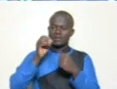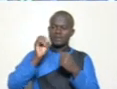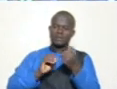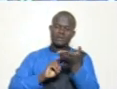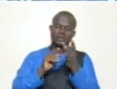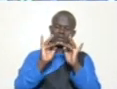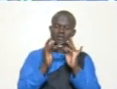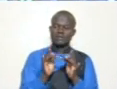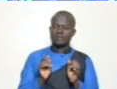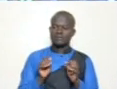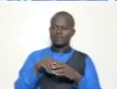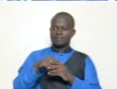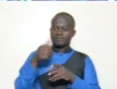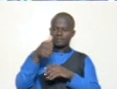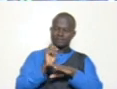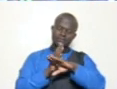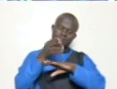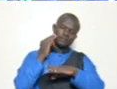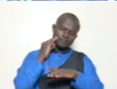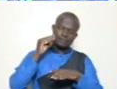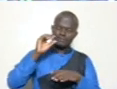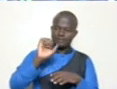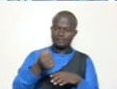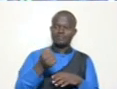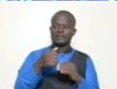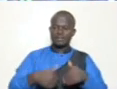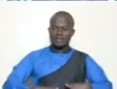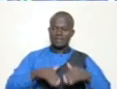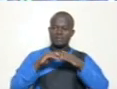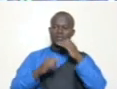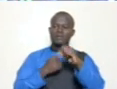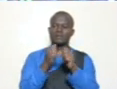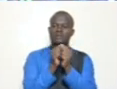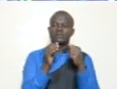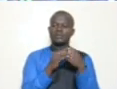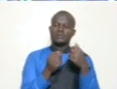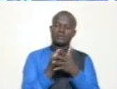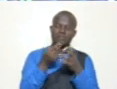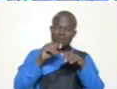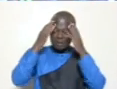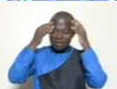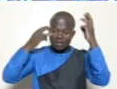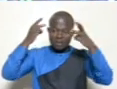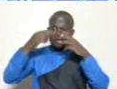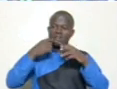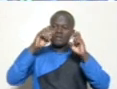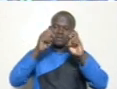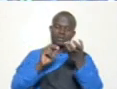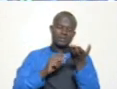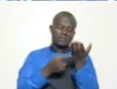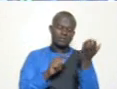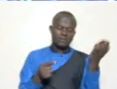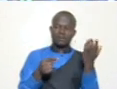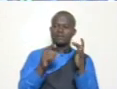bakoresha internet muri aba basaga miliyoni 5 n'urubyiruko ruri munsi y'imyaka 18 rero bigatuma haba impungenge z'uko ikoranabuhanga rya